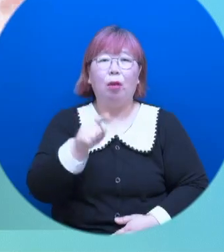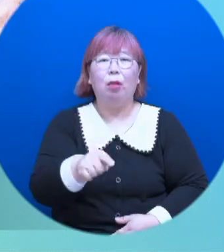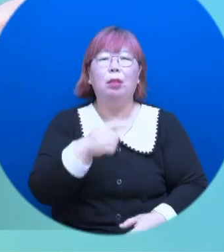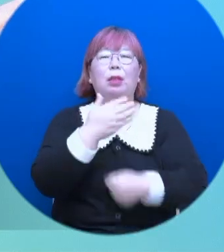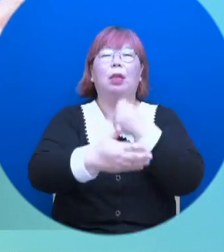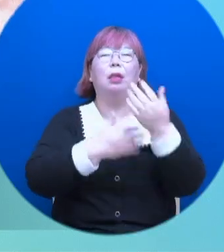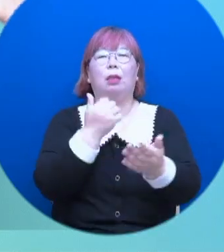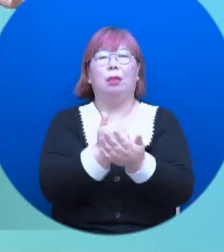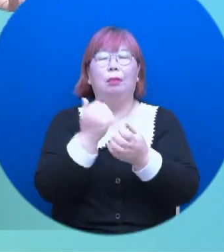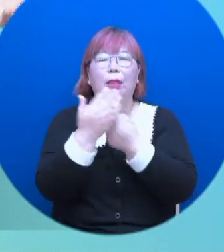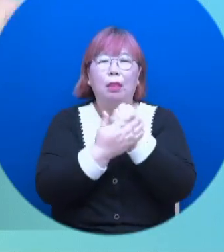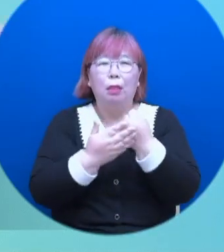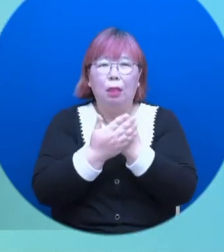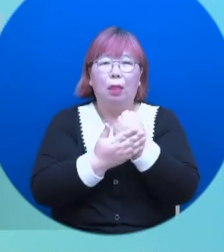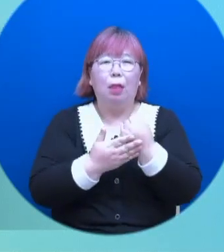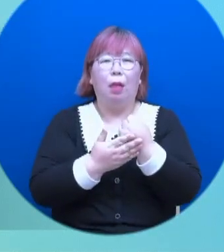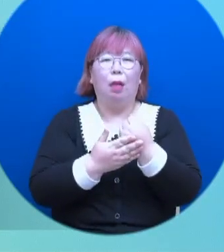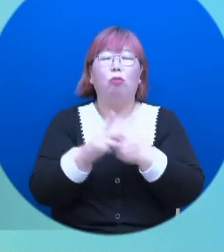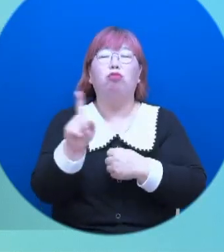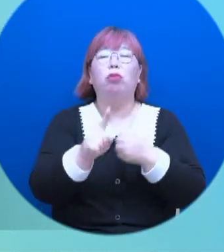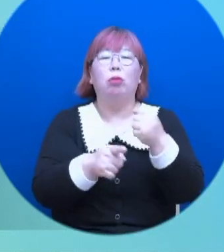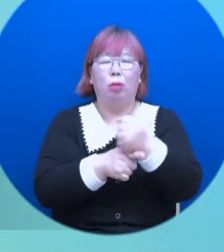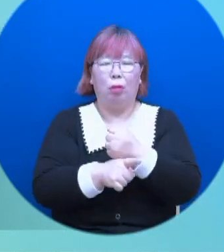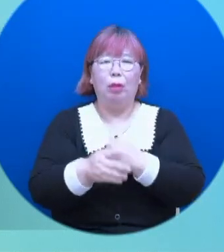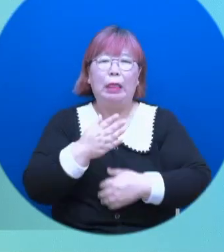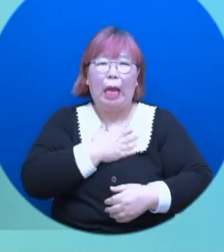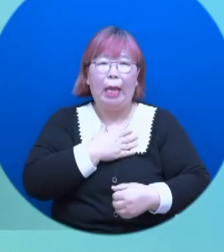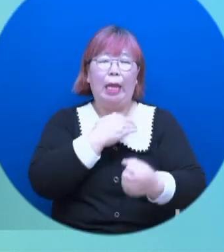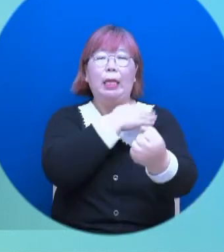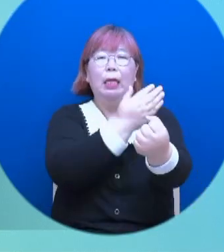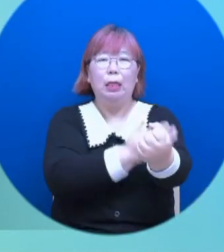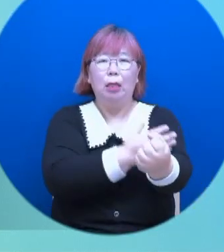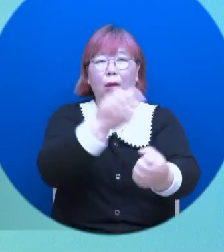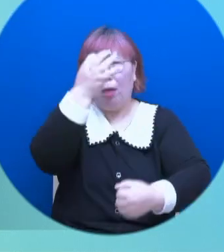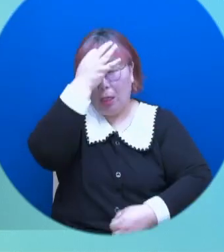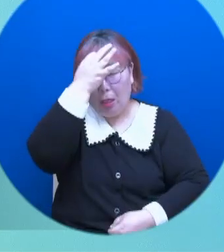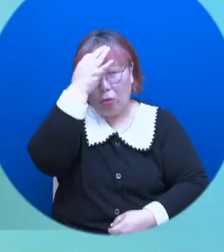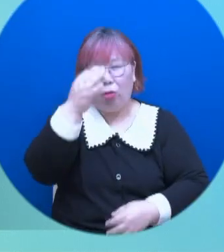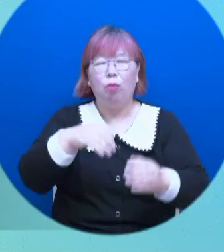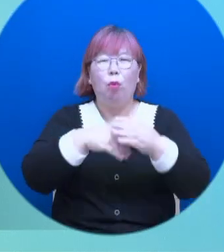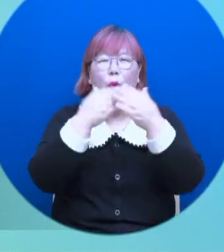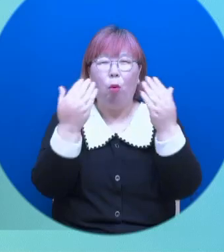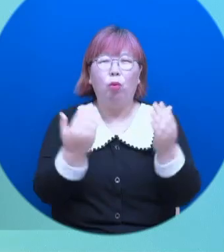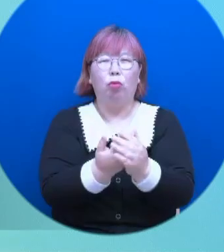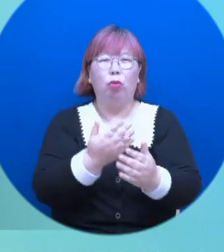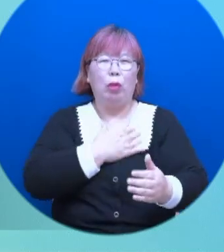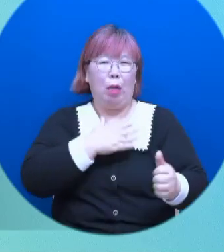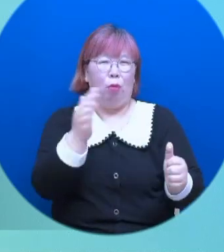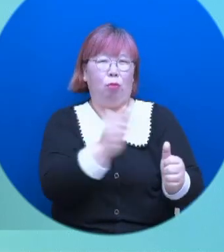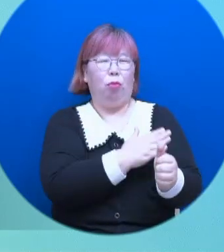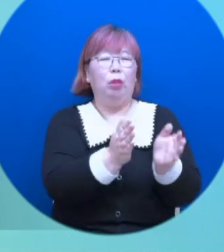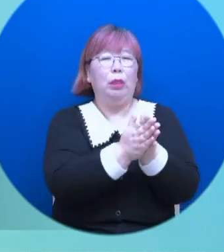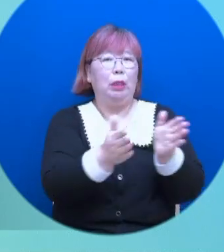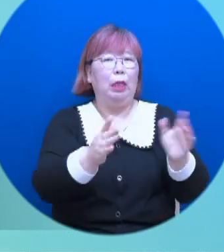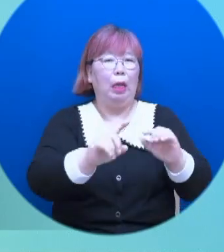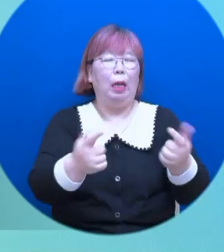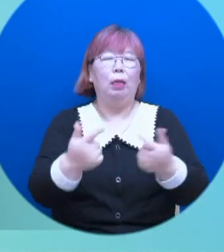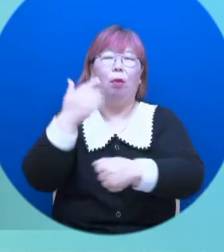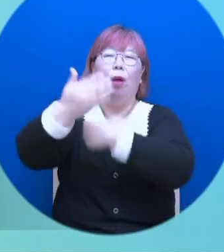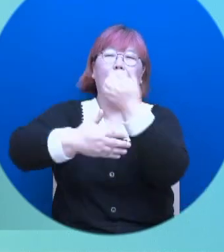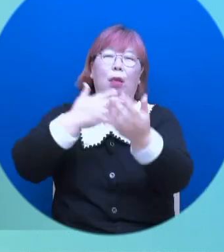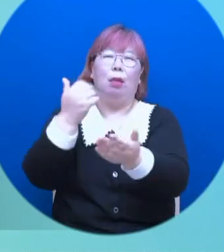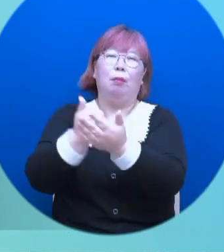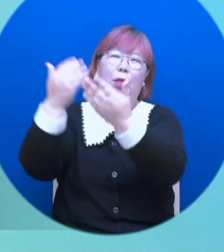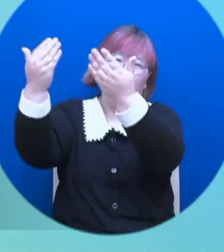하나님의 은혜래요. 무슨 뜻입니까? 나의 은사와 나의 재능이 나로부터 온 것이 아니라